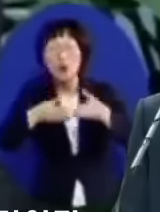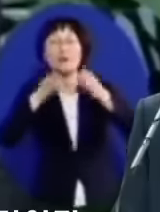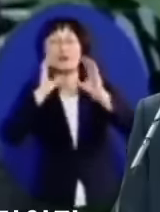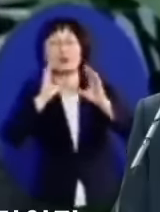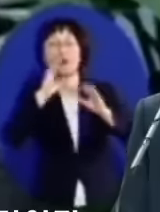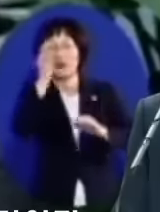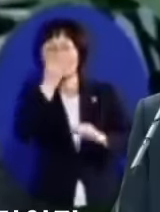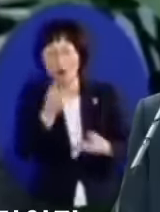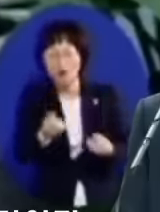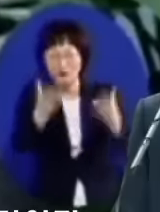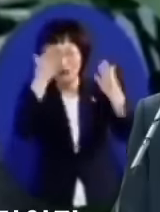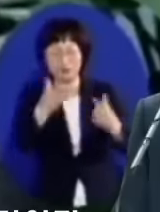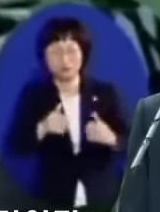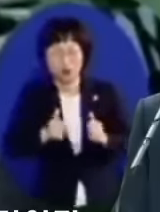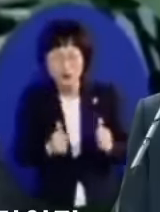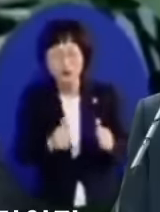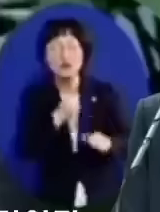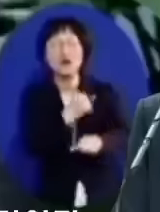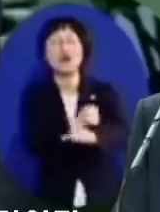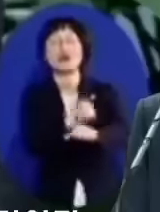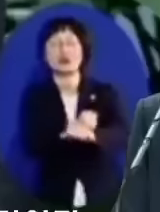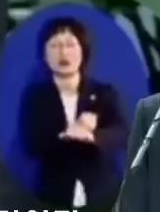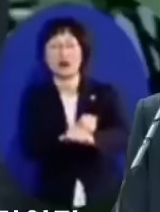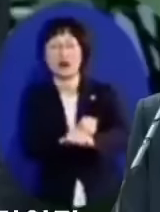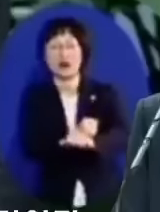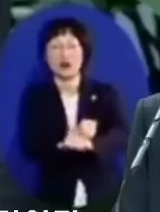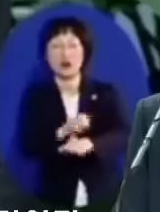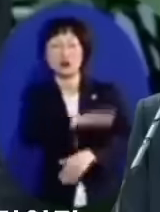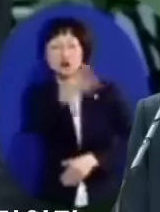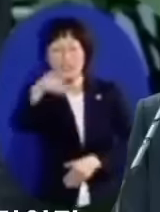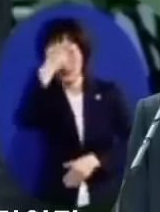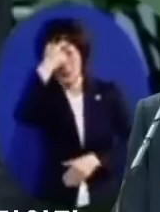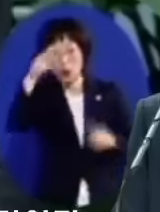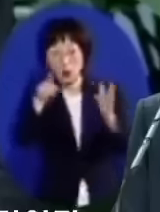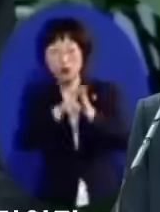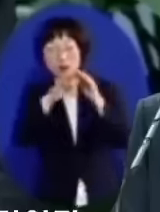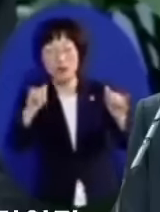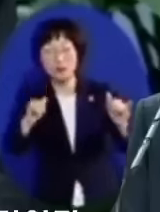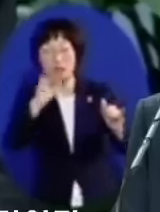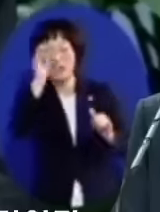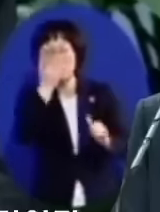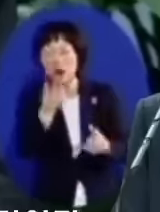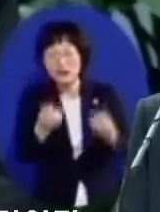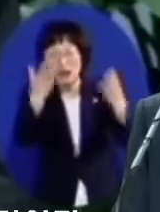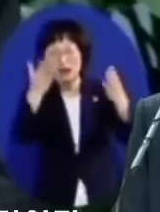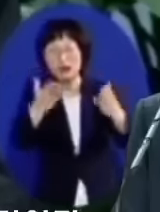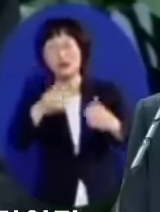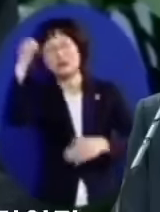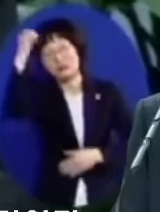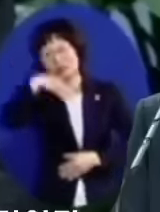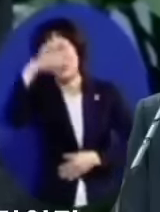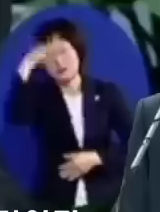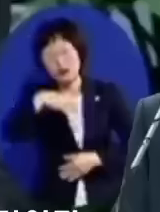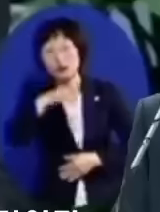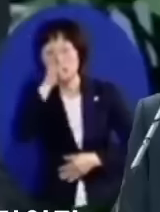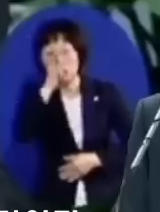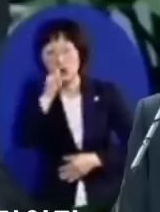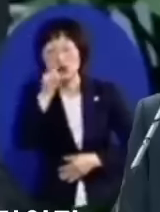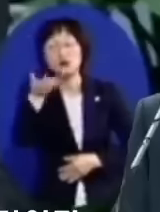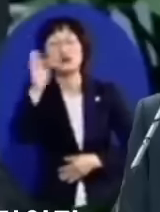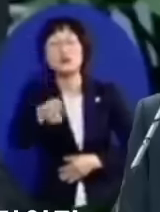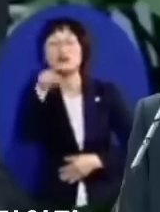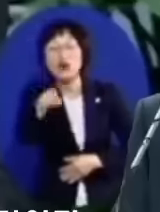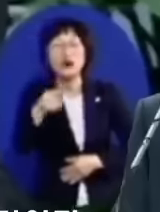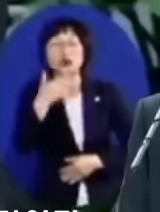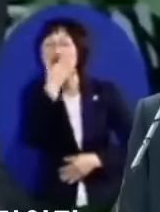성찬을 부지런히 떼야 되는 것입니다. 사실 우리 개신교에서는 성찬을 등한히 하는 사람들이 많습니다. 그것은 영양실조에